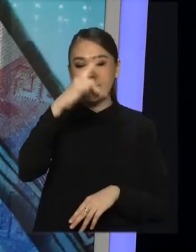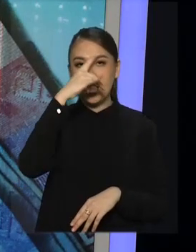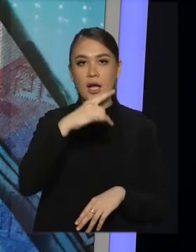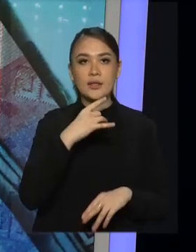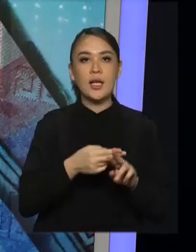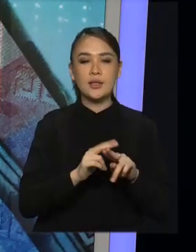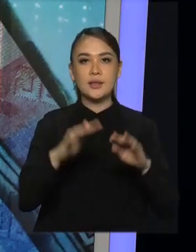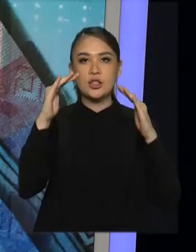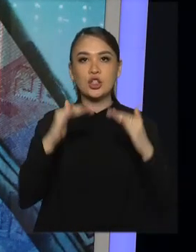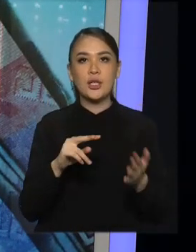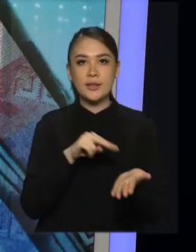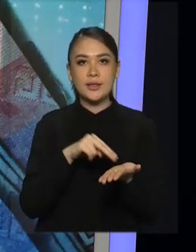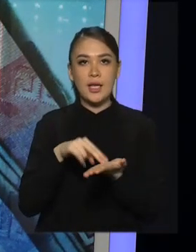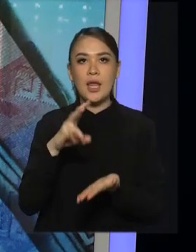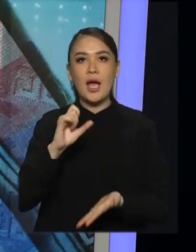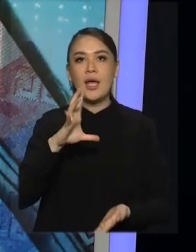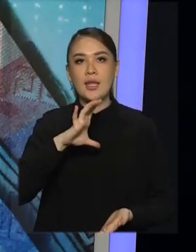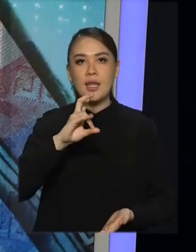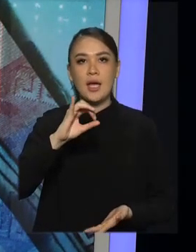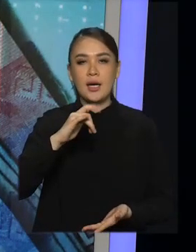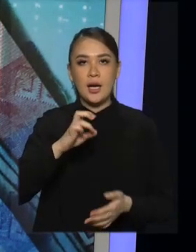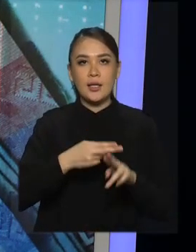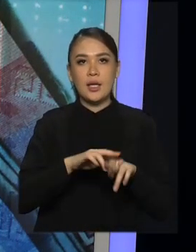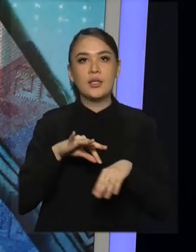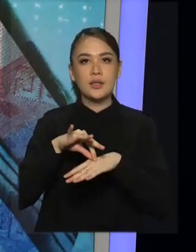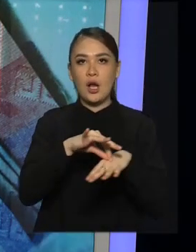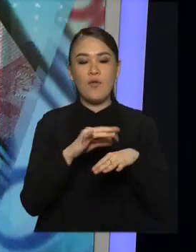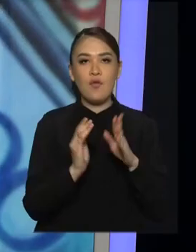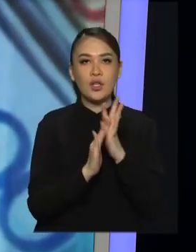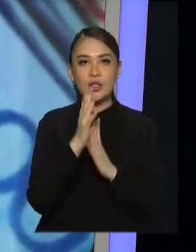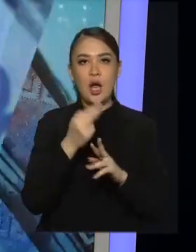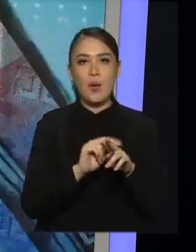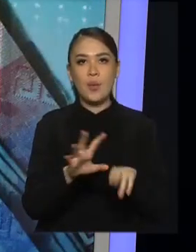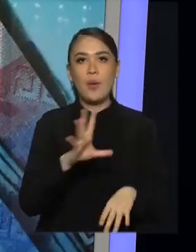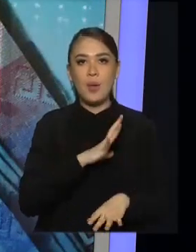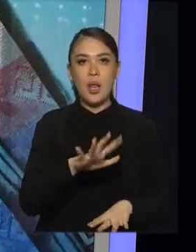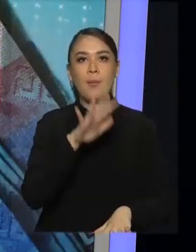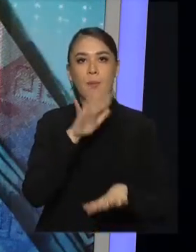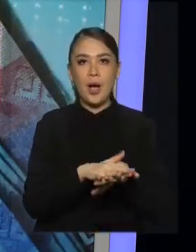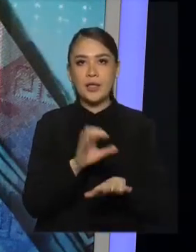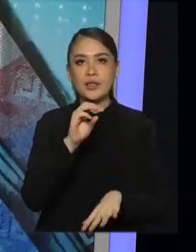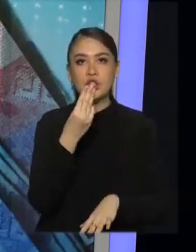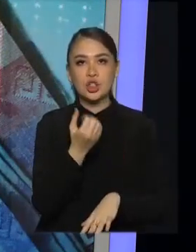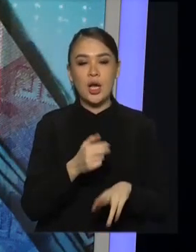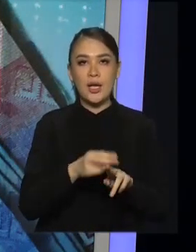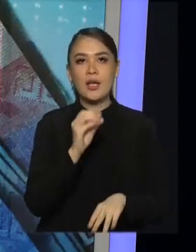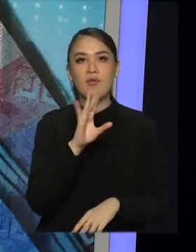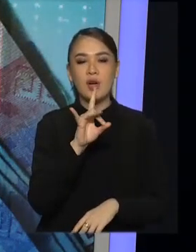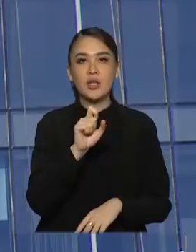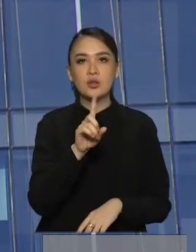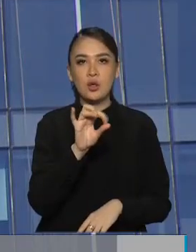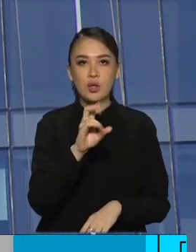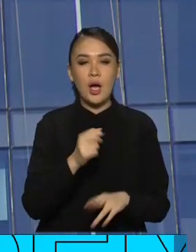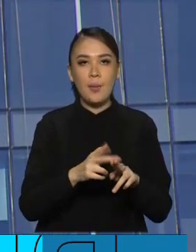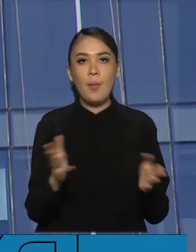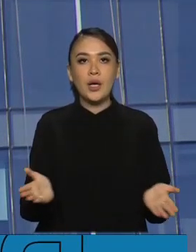со снижением цен на энергоносители, а также возросшей неопределенностью в банковском секторе США и еврозоны. Для